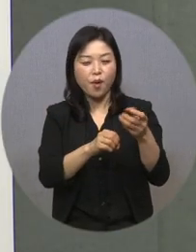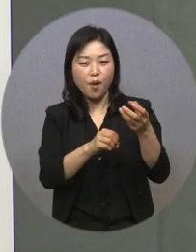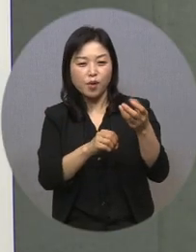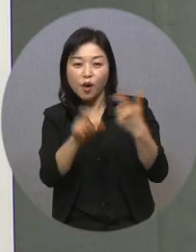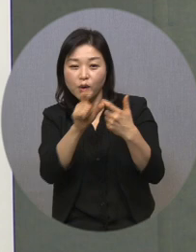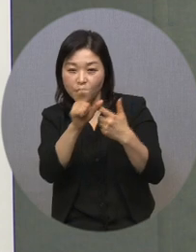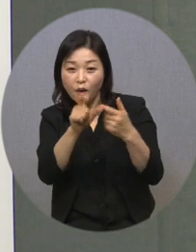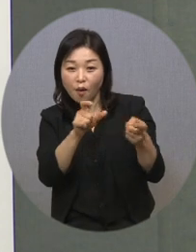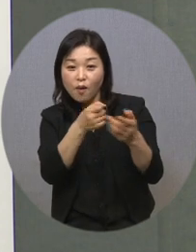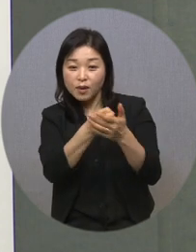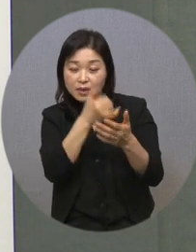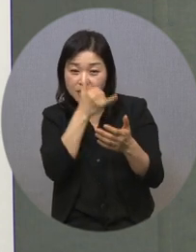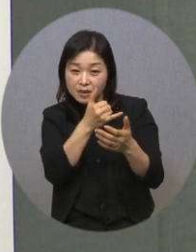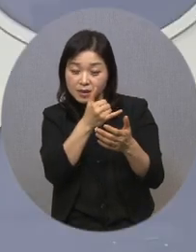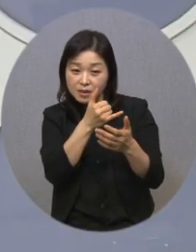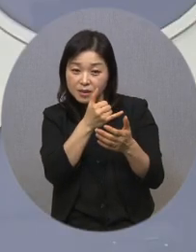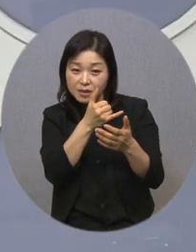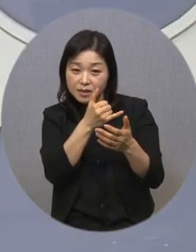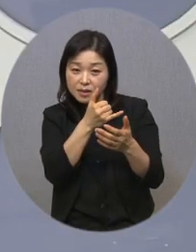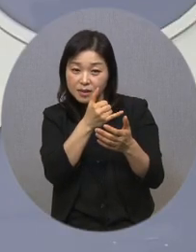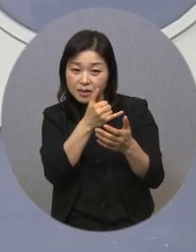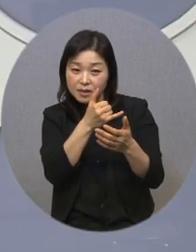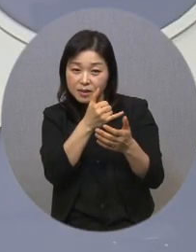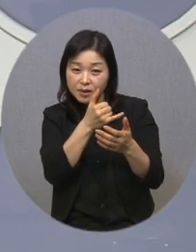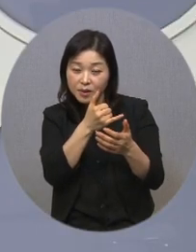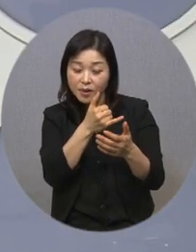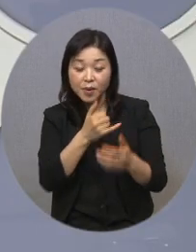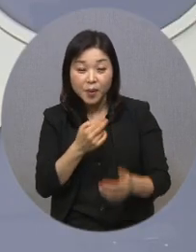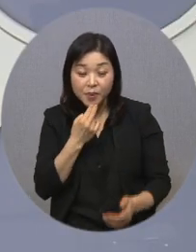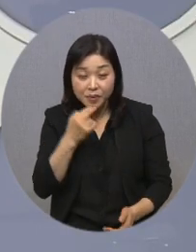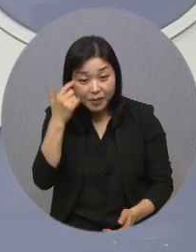이런 뭐가 없습니까? 아, 이